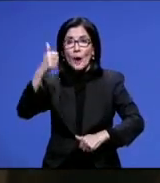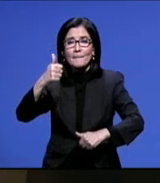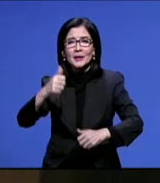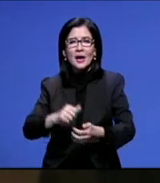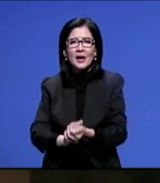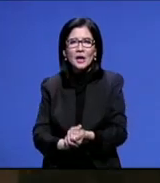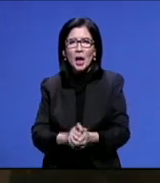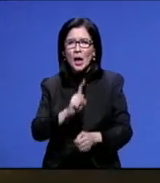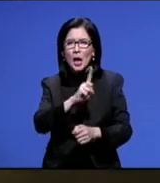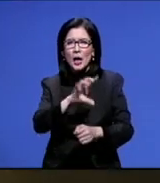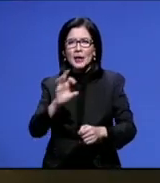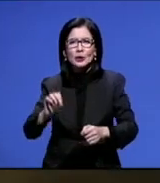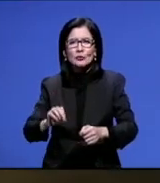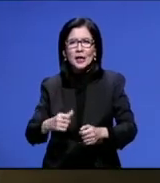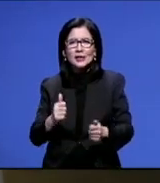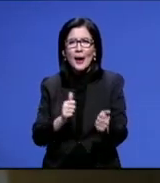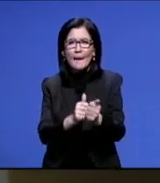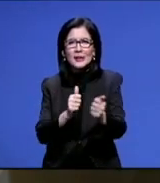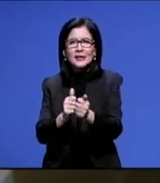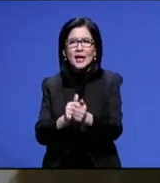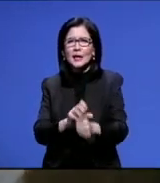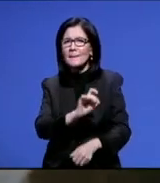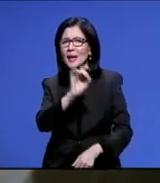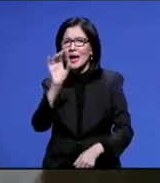peserta dan 20 finalis dari berbagai provinsi.